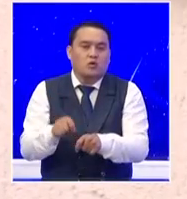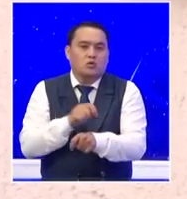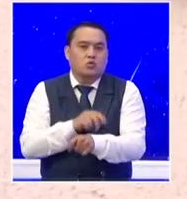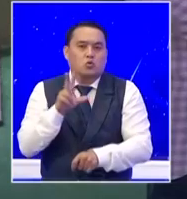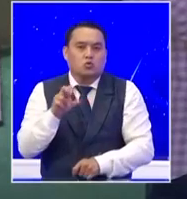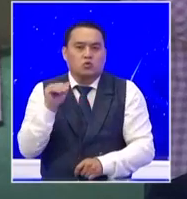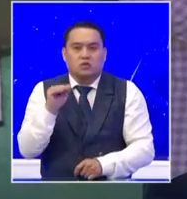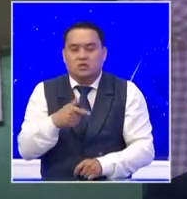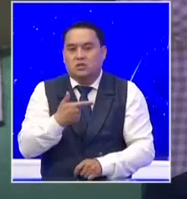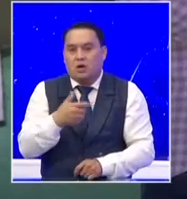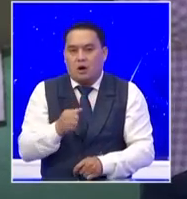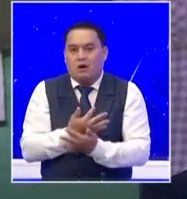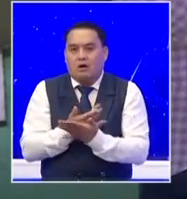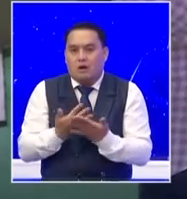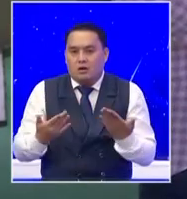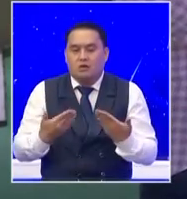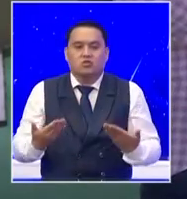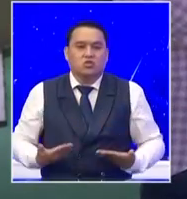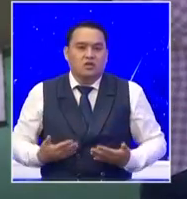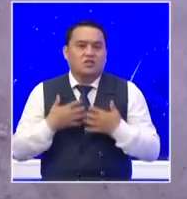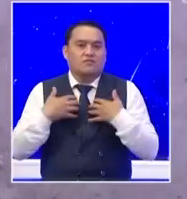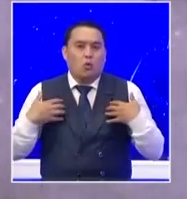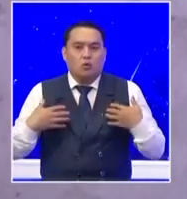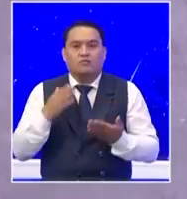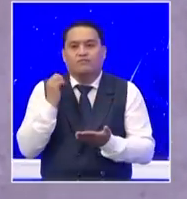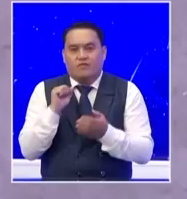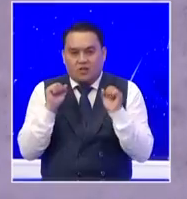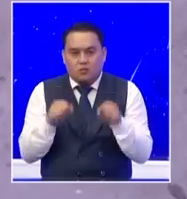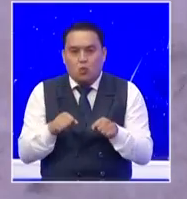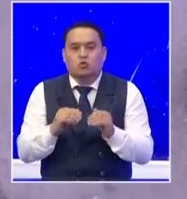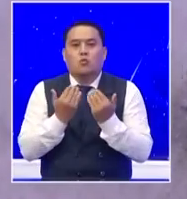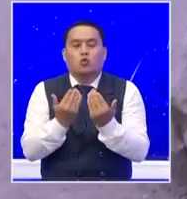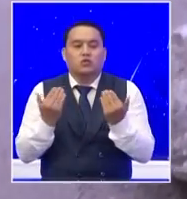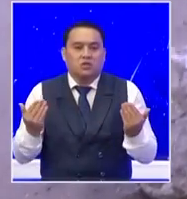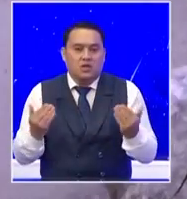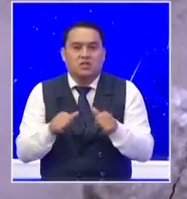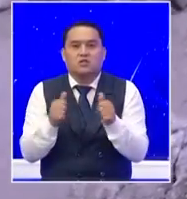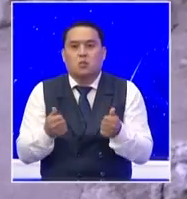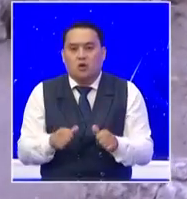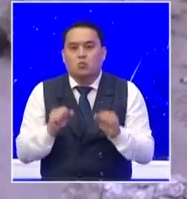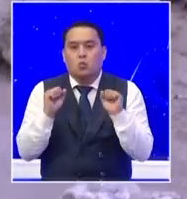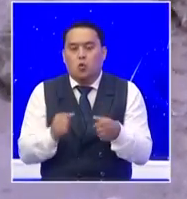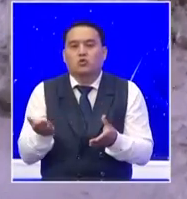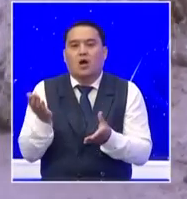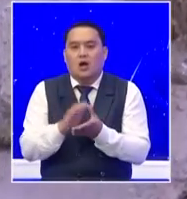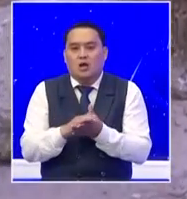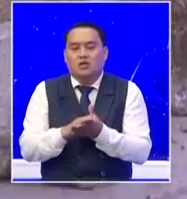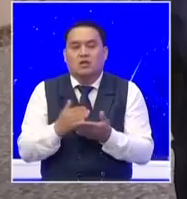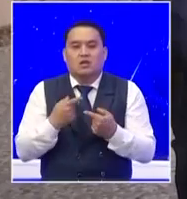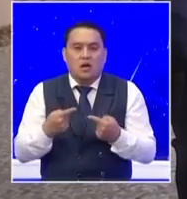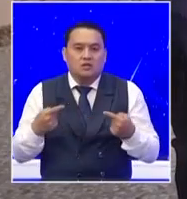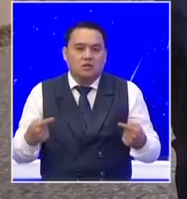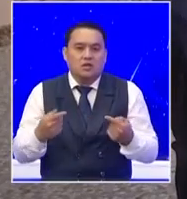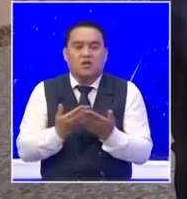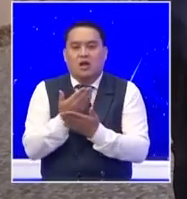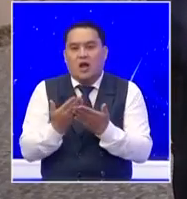гектаров земли, помимо разнообразия обитающих животных, есть возможность посетить музей, в экспозициях которого можно ознакомиться с диорамами,